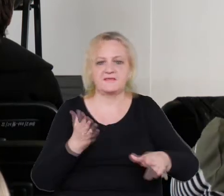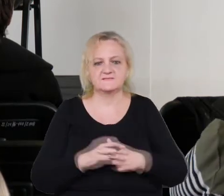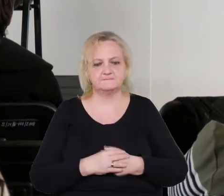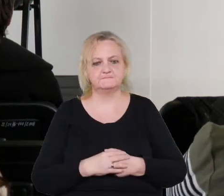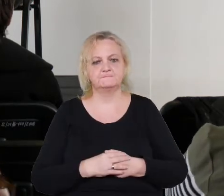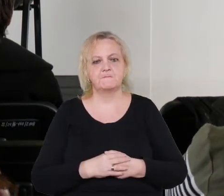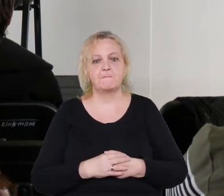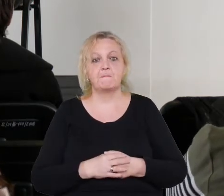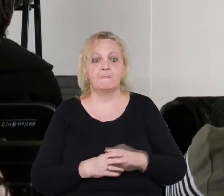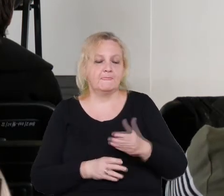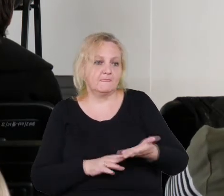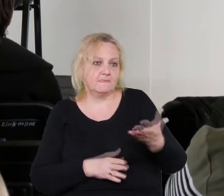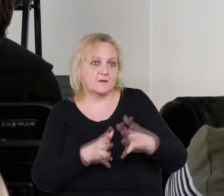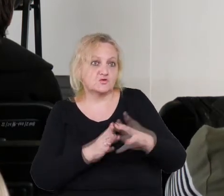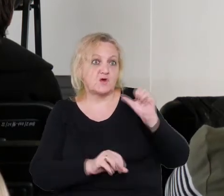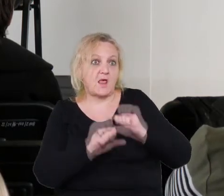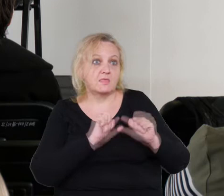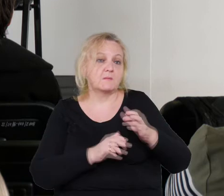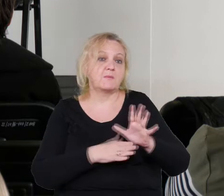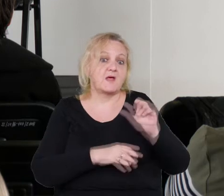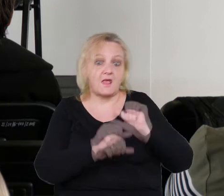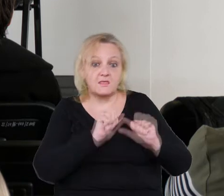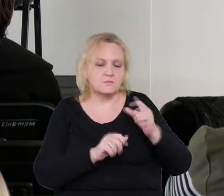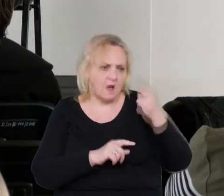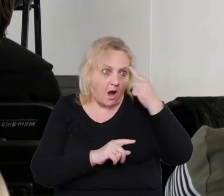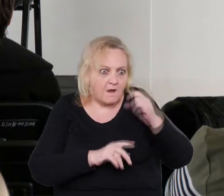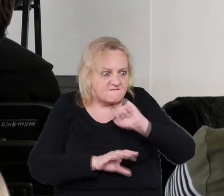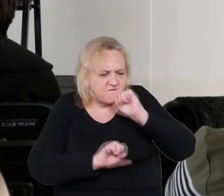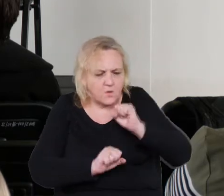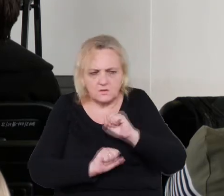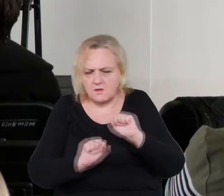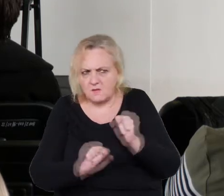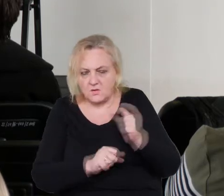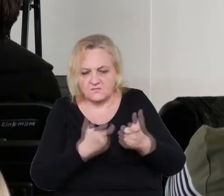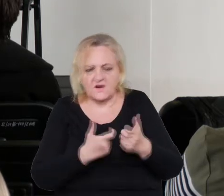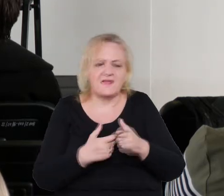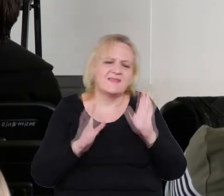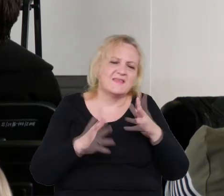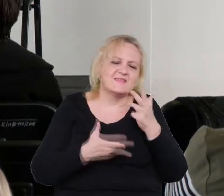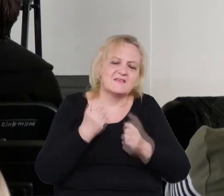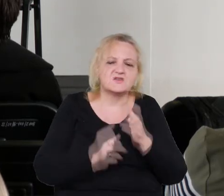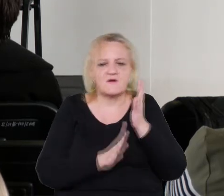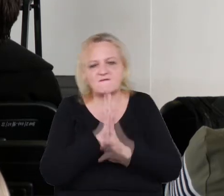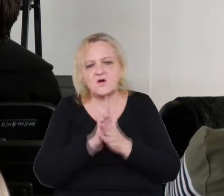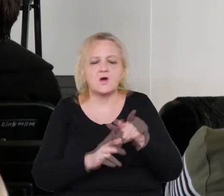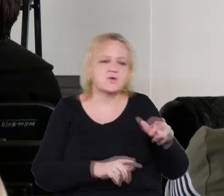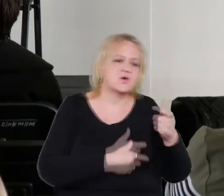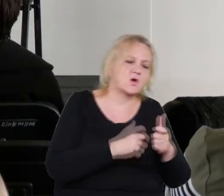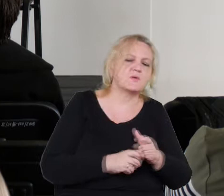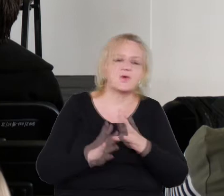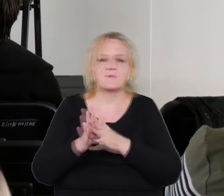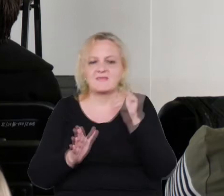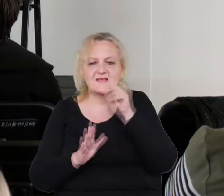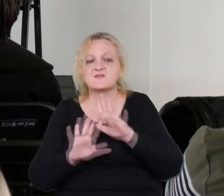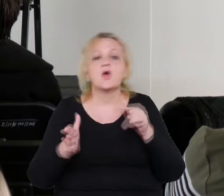coś co było nie do pomyślenia 10 15 lat temu i to nawet nie mówię żeby to wchodzić w jakoś tą naszą wojenkę że ci to robię Wiem że używa